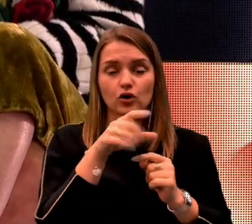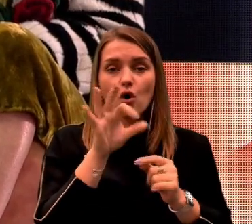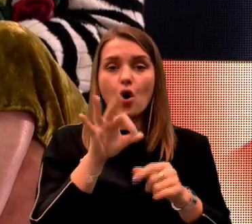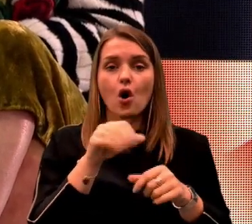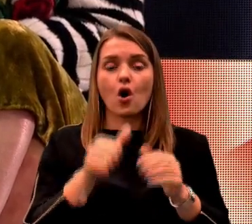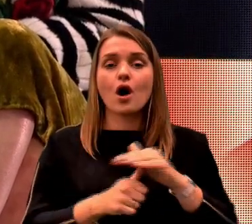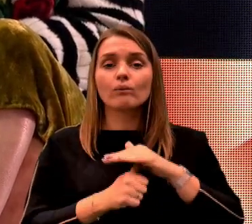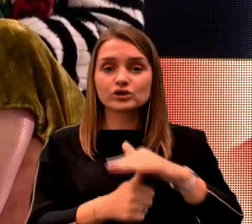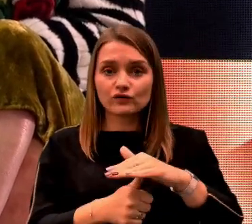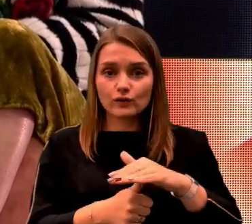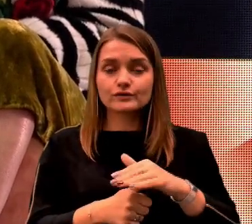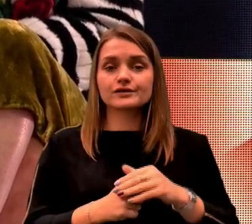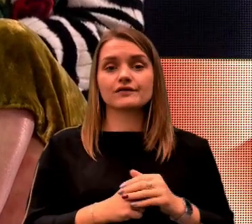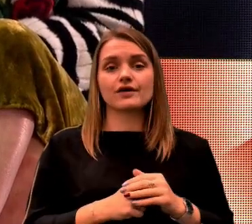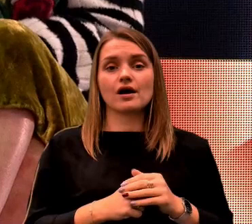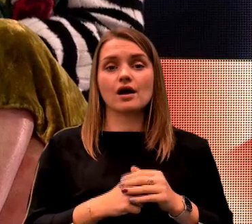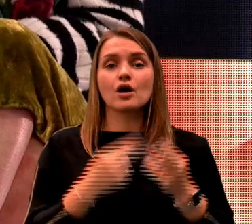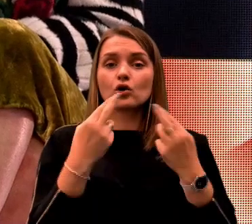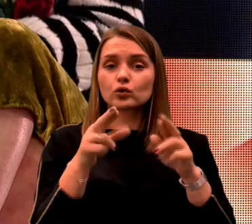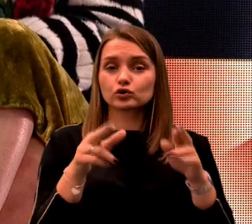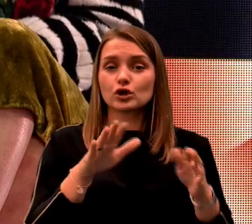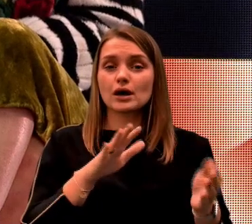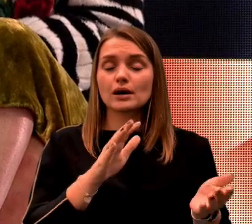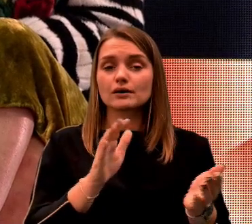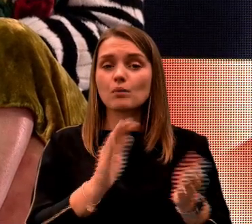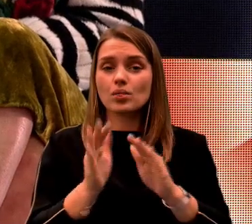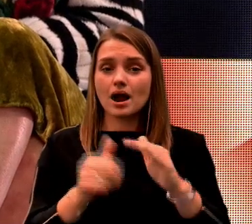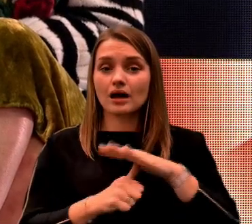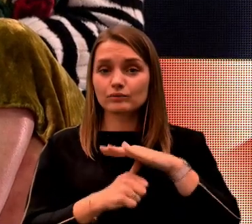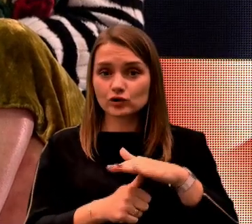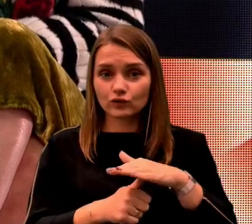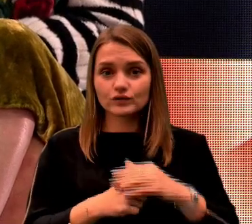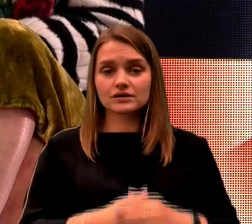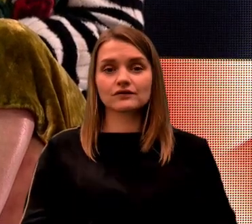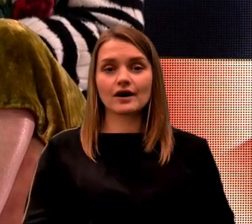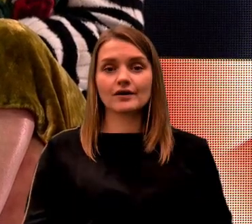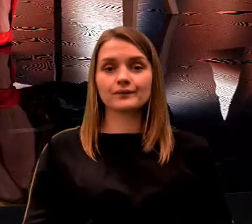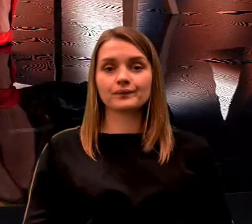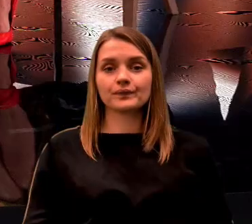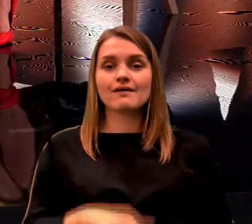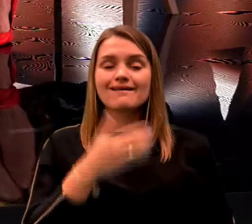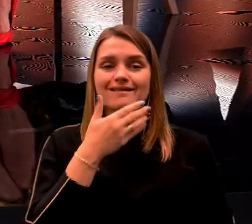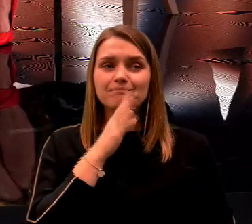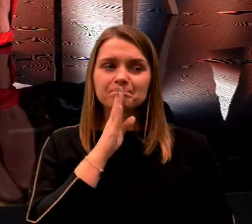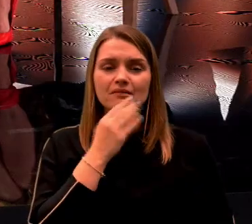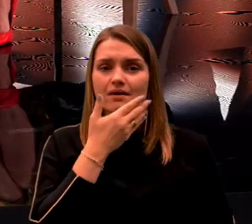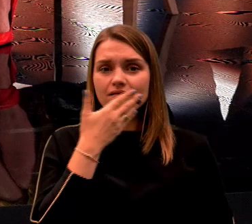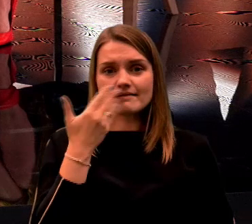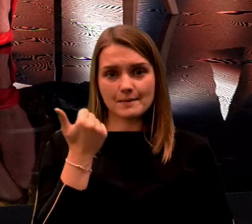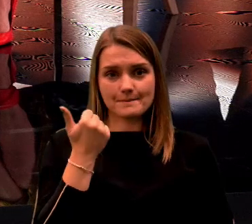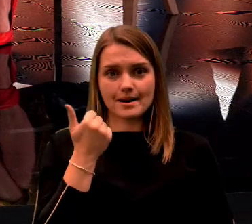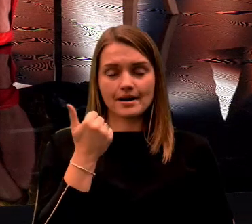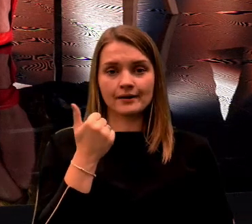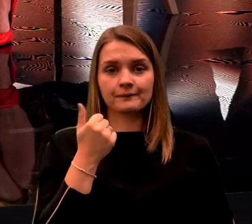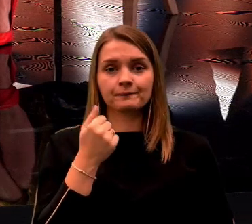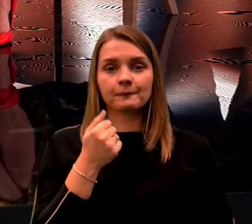de facto i o różnych modelach przywództwa. I to jest tak, że chyba nie ma takiego,